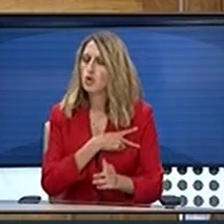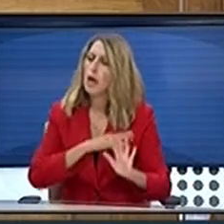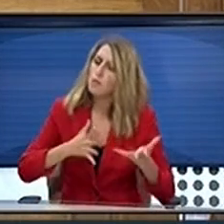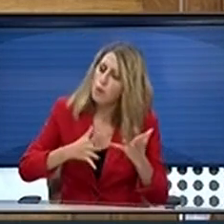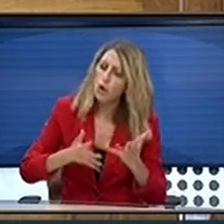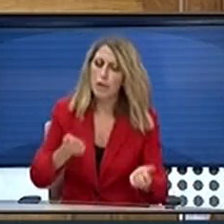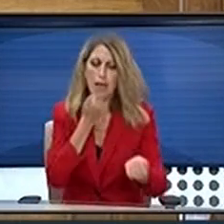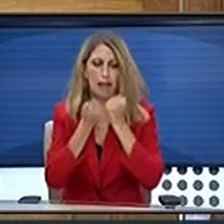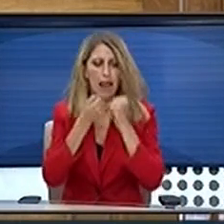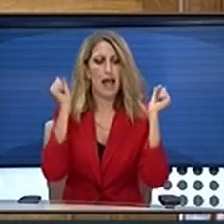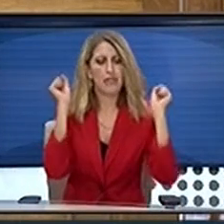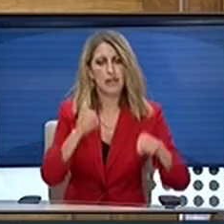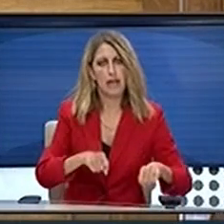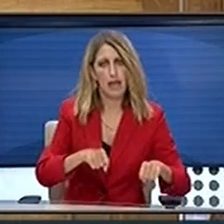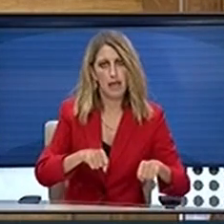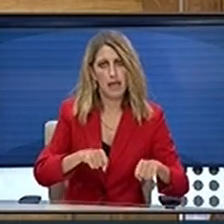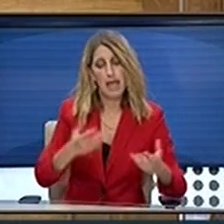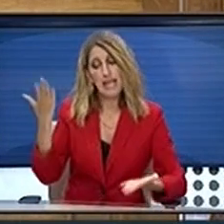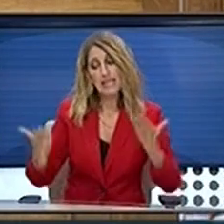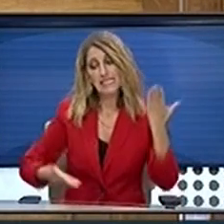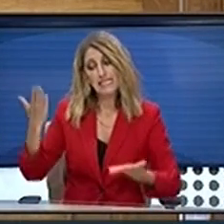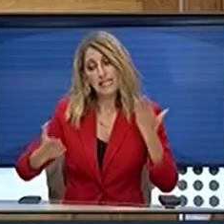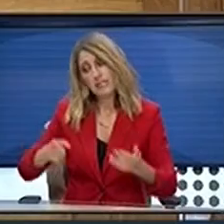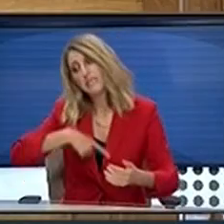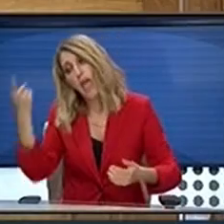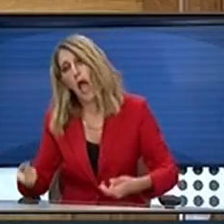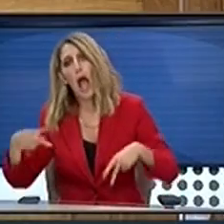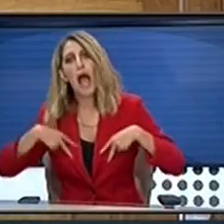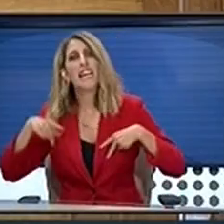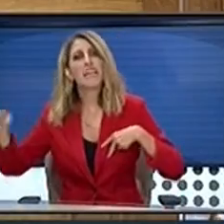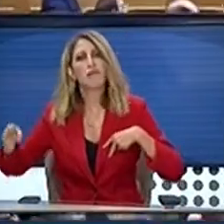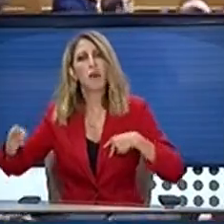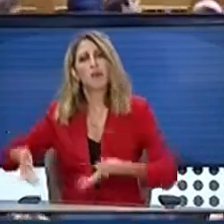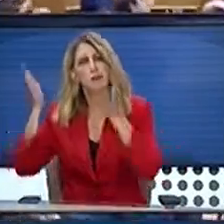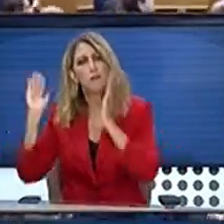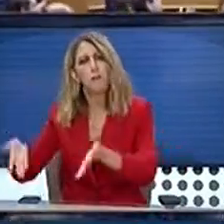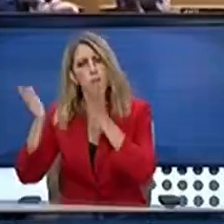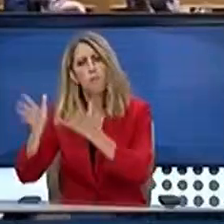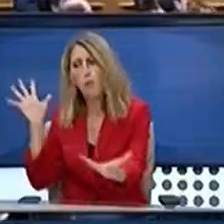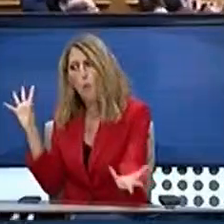λάθος κυβέρνηση που θα οδηγούσε τη χώρα σε ένα δρόμο χωρίς επιστροφή. Σας ευχαριστώ.